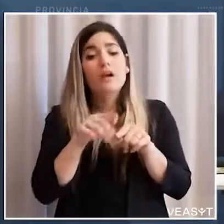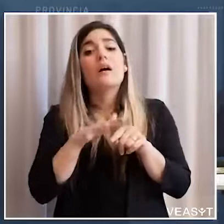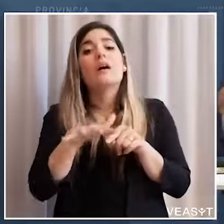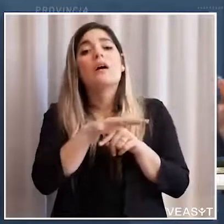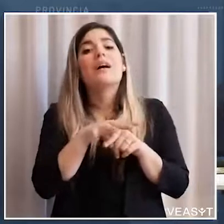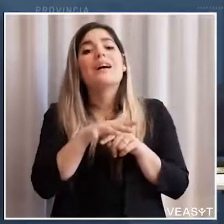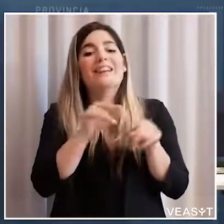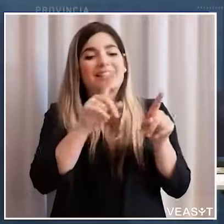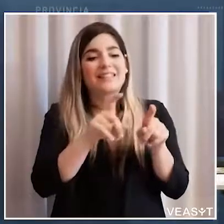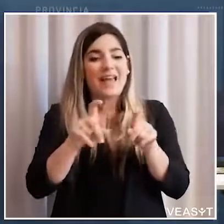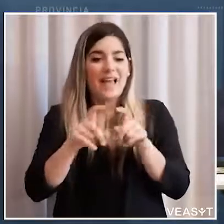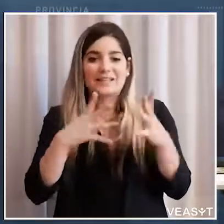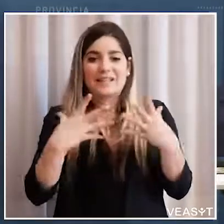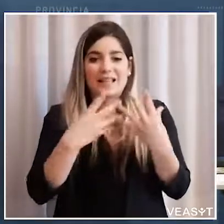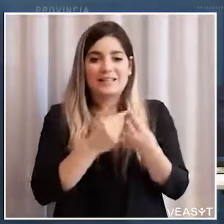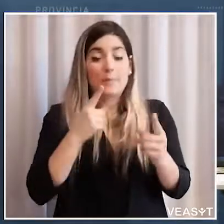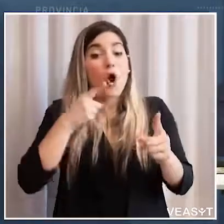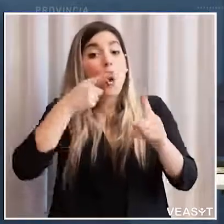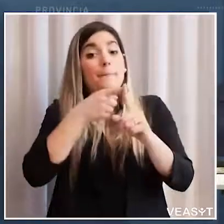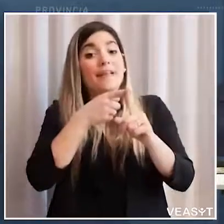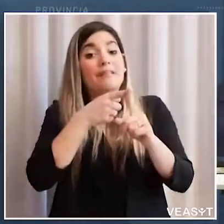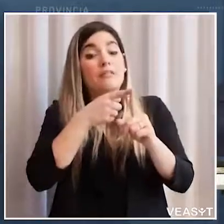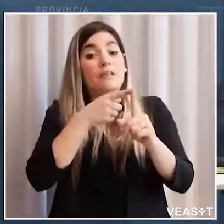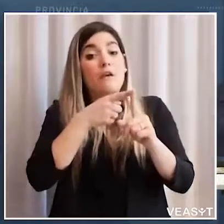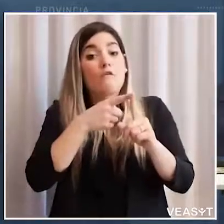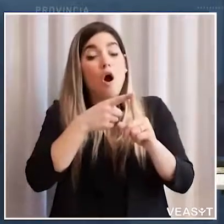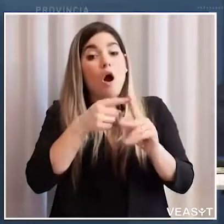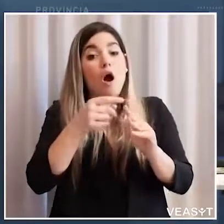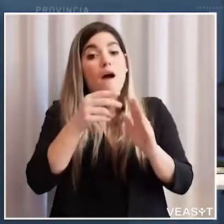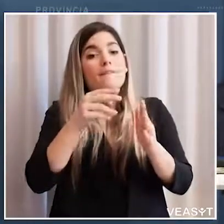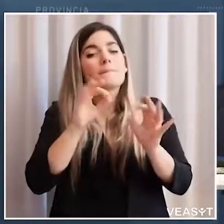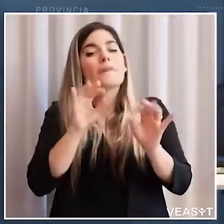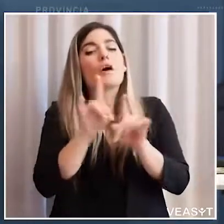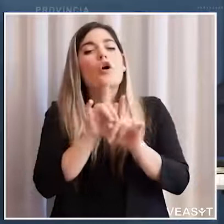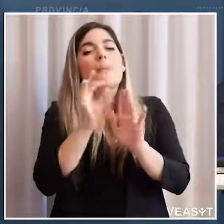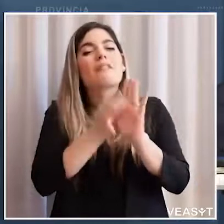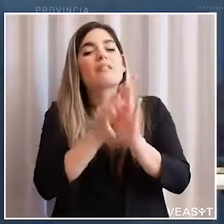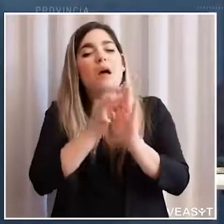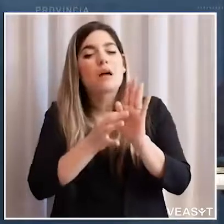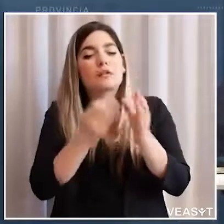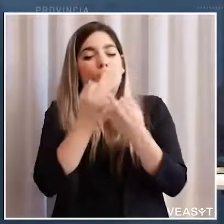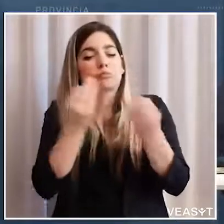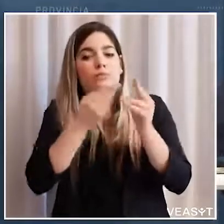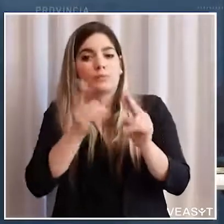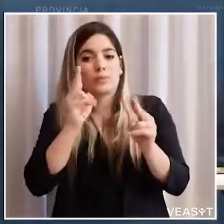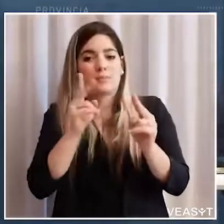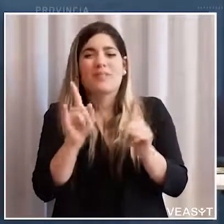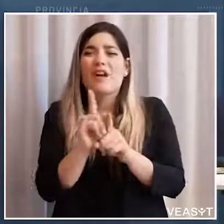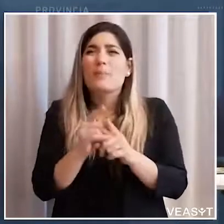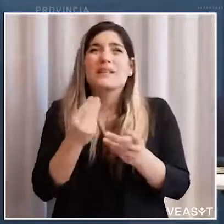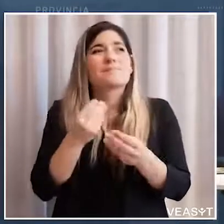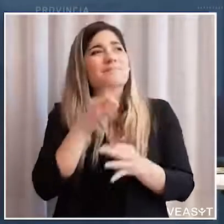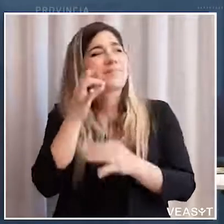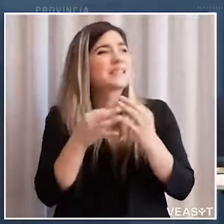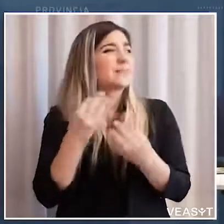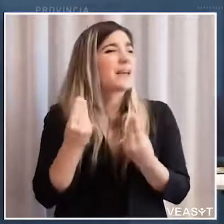testati assieme per ancora delle dei valori ancora più esatti e questo non